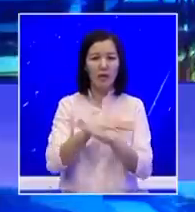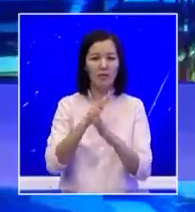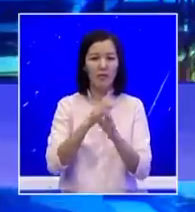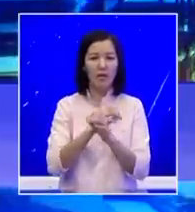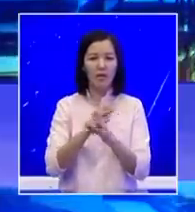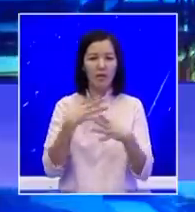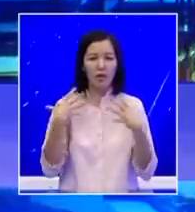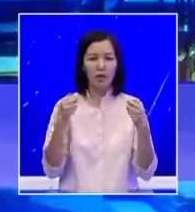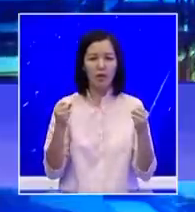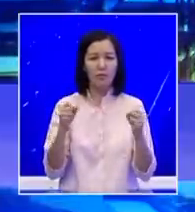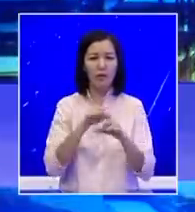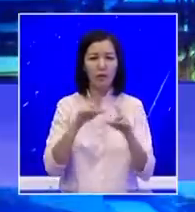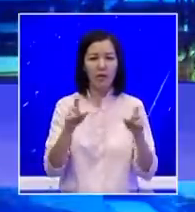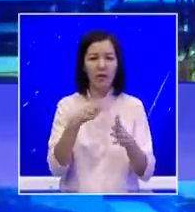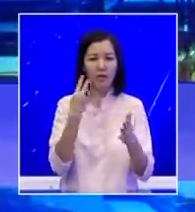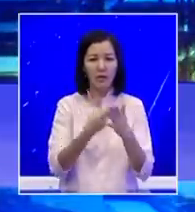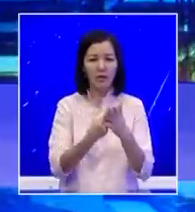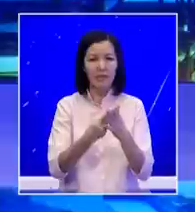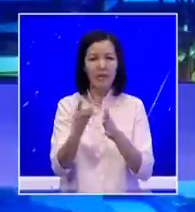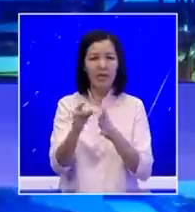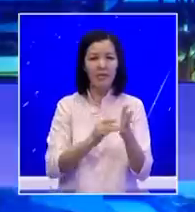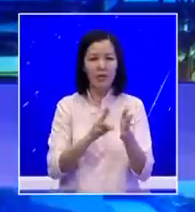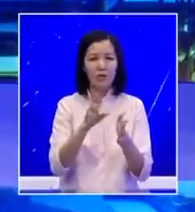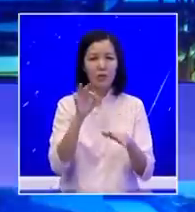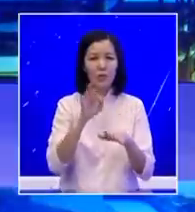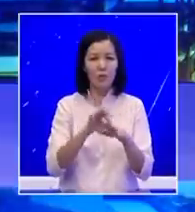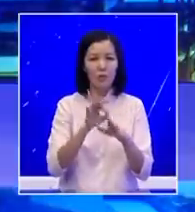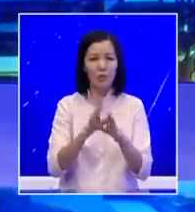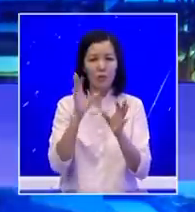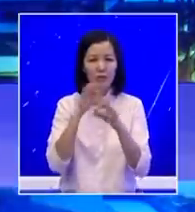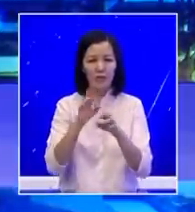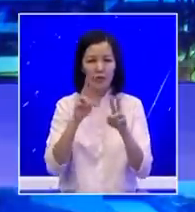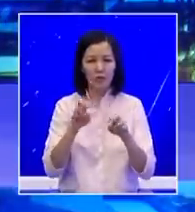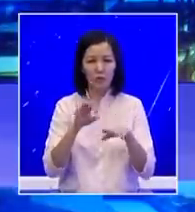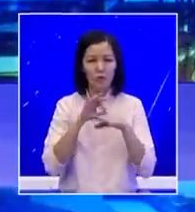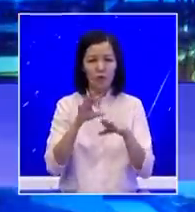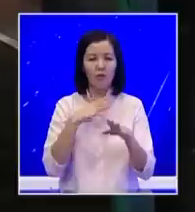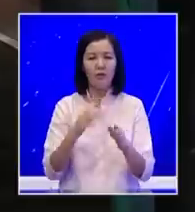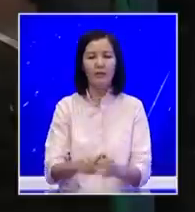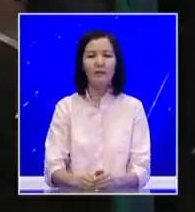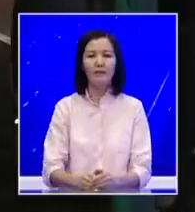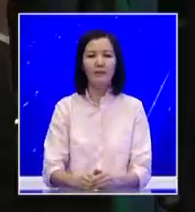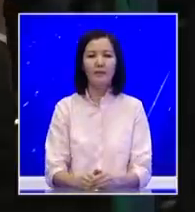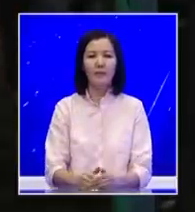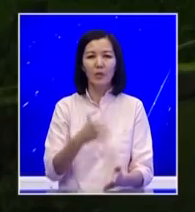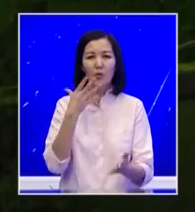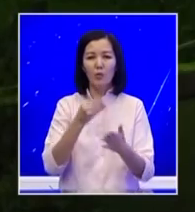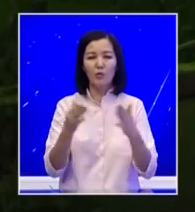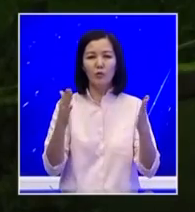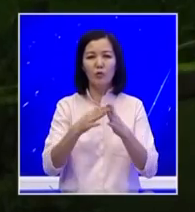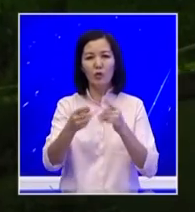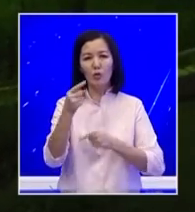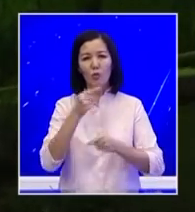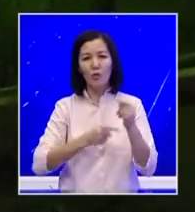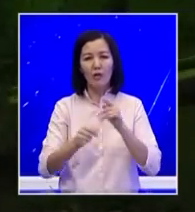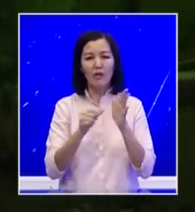Қапшағайдағы шипажайға жайғастырылды. Бірден оларға COVID-19-ға тест сараптамасы жүргізілді. Өз үйлеріне оралған